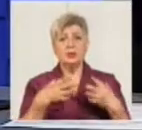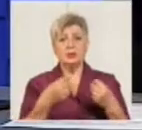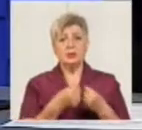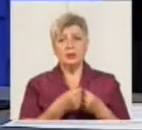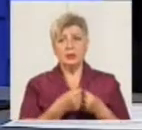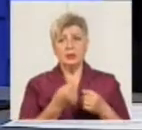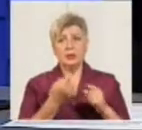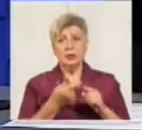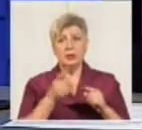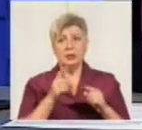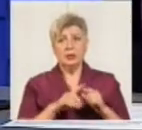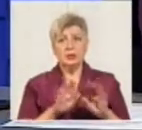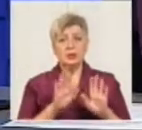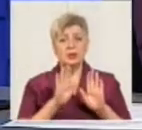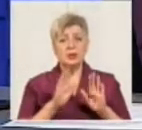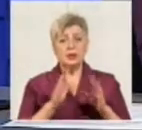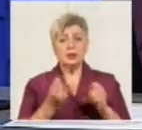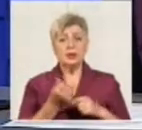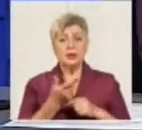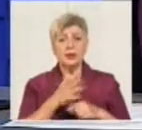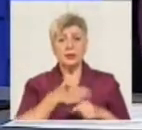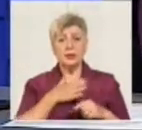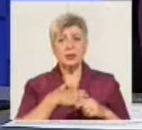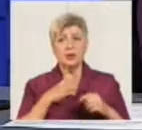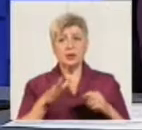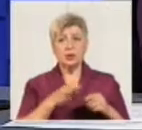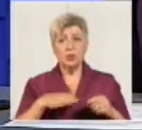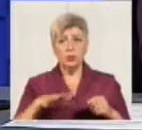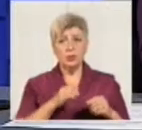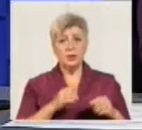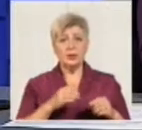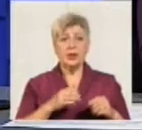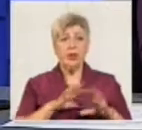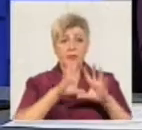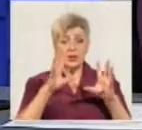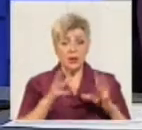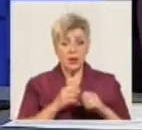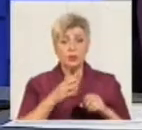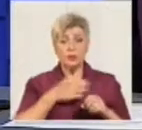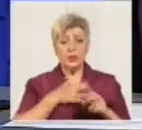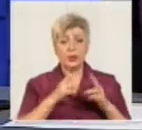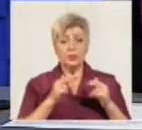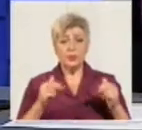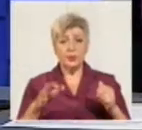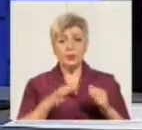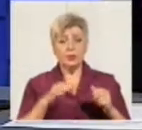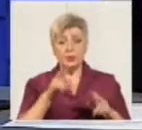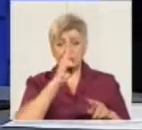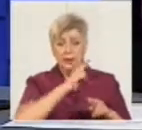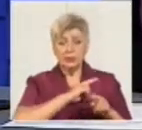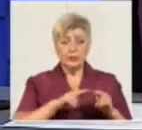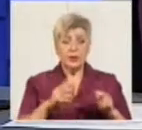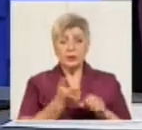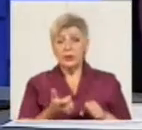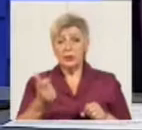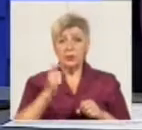Це тільки кількість нашої області. Взагалі наша Дніпропетровська область втратила найбільше в цій війні. Наприклад, для порівняння, в Полтавській